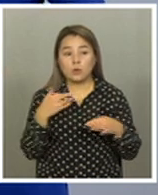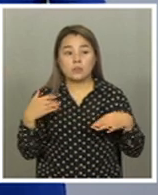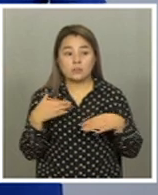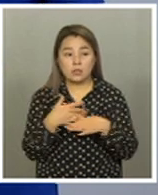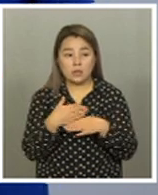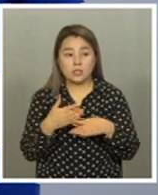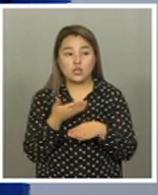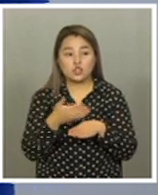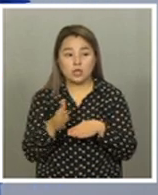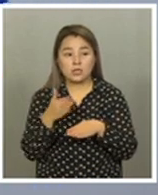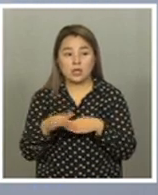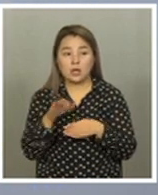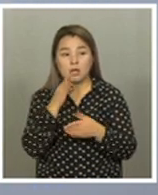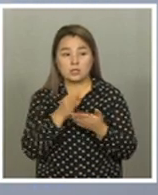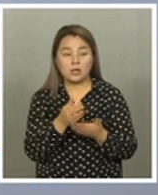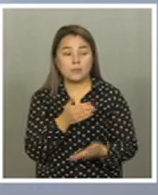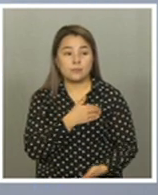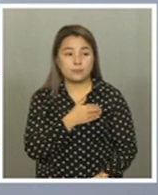жеке-жеке